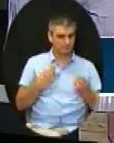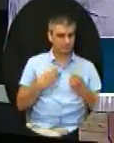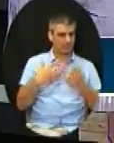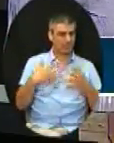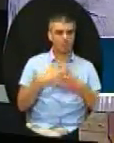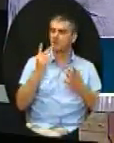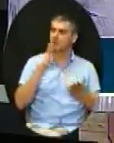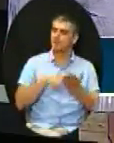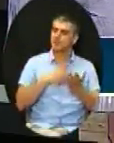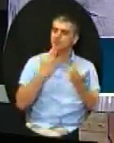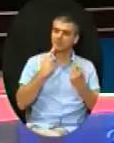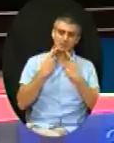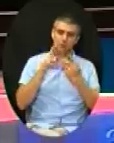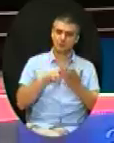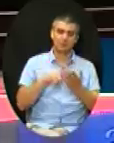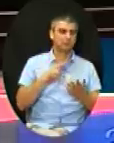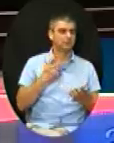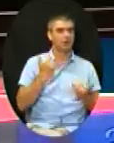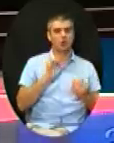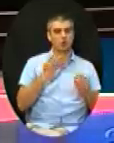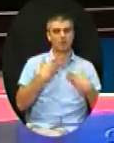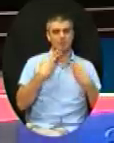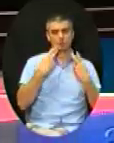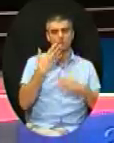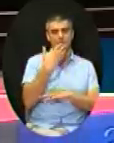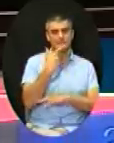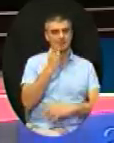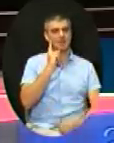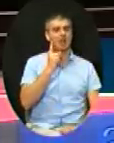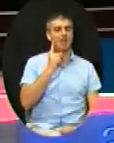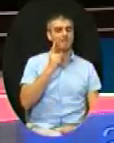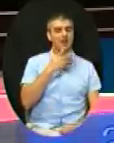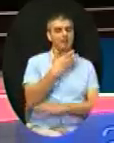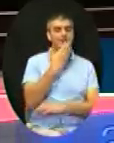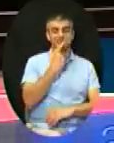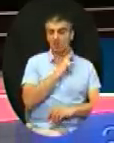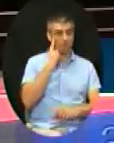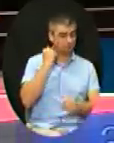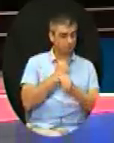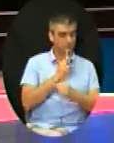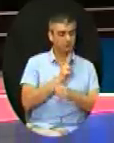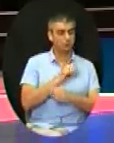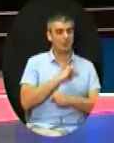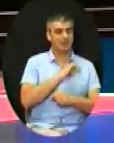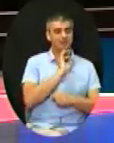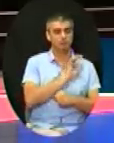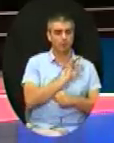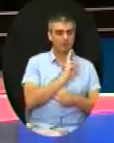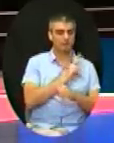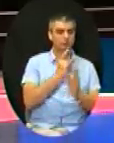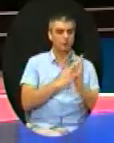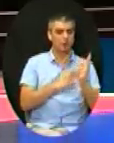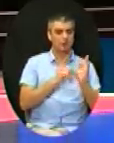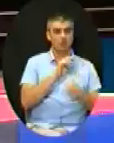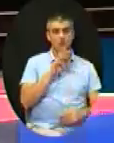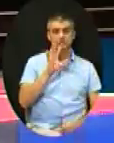מתי בגץ? מתי הדיון בבגץ? לא, תן לנו דיון, עוד לא קיבלנו תגובת המדינה, אבל אם מדינת ישראל לא תעמוד על האינטרסים שלה ועל שמירת החוק, ברור. הנושא